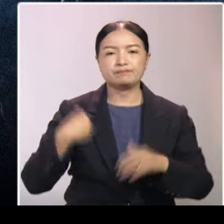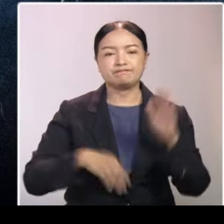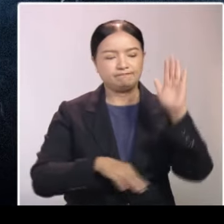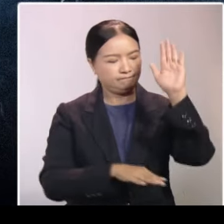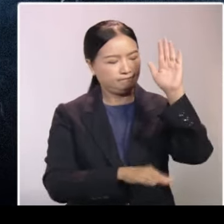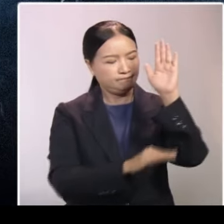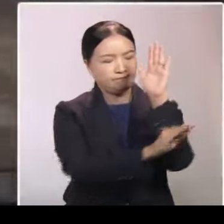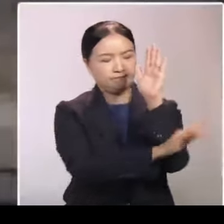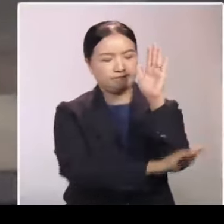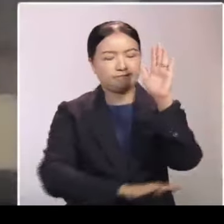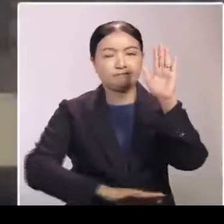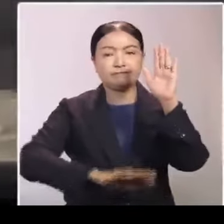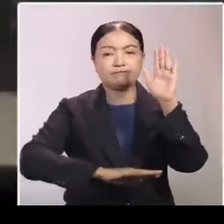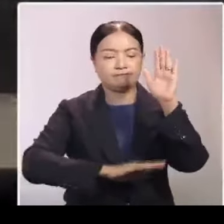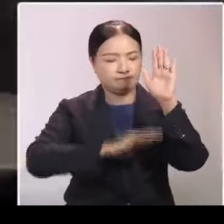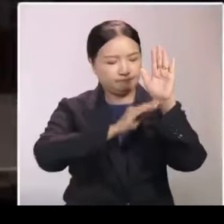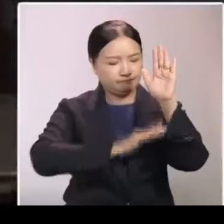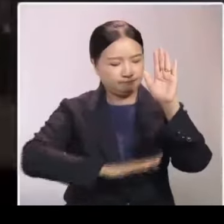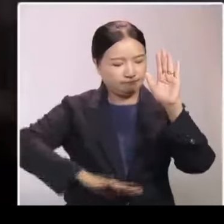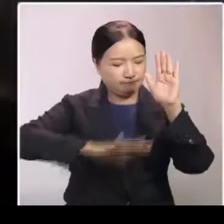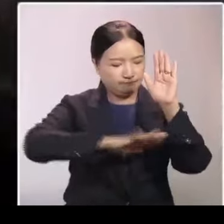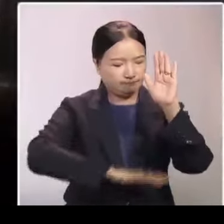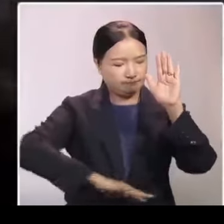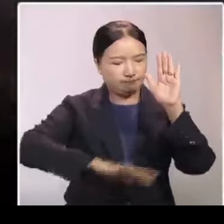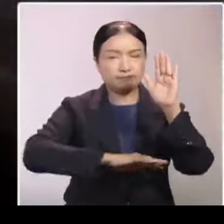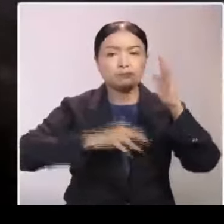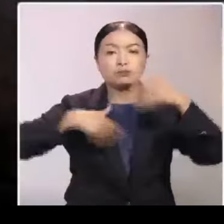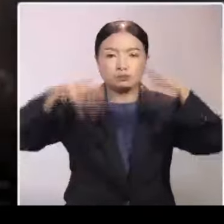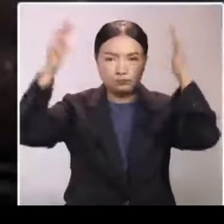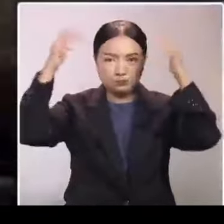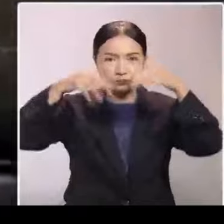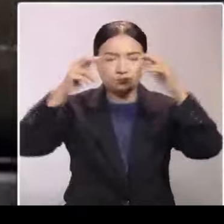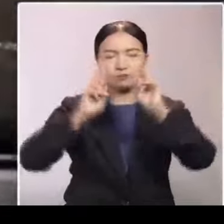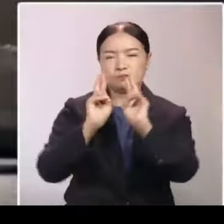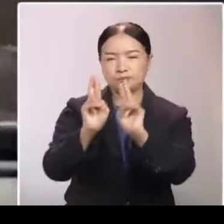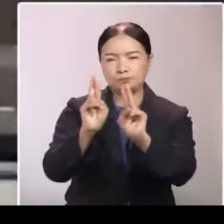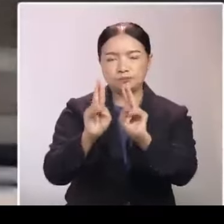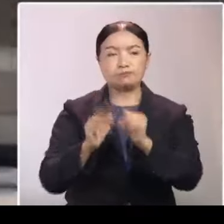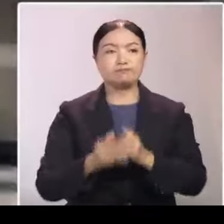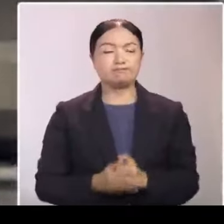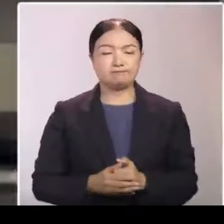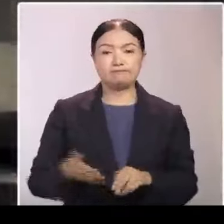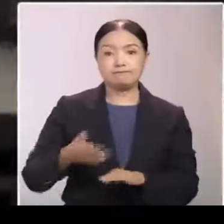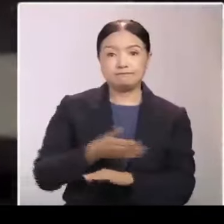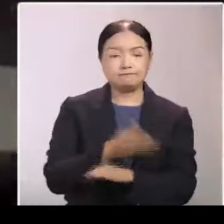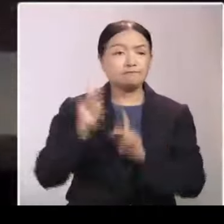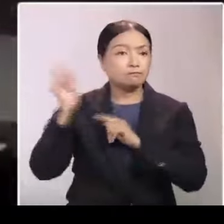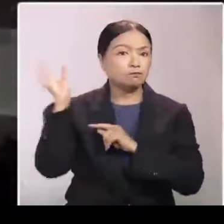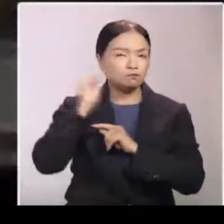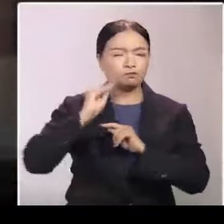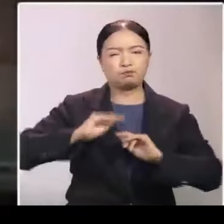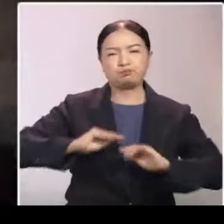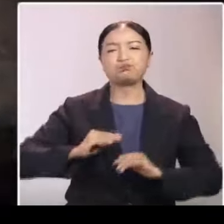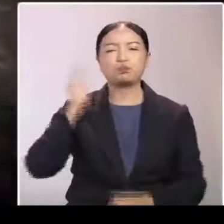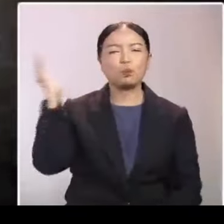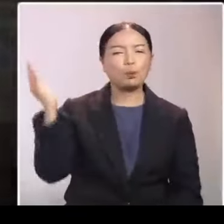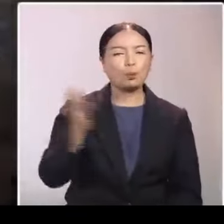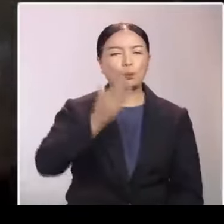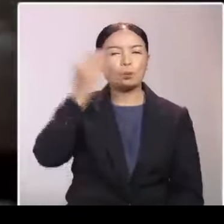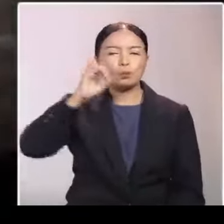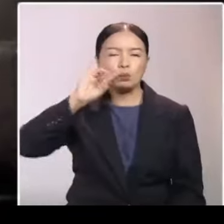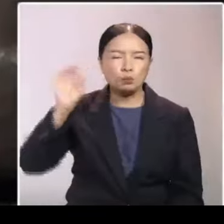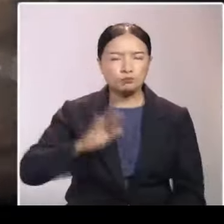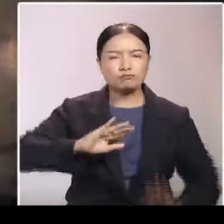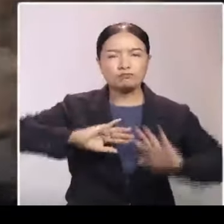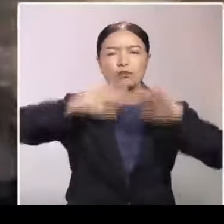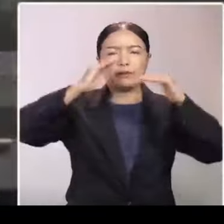ภาคใต้ฝั่งอันดามันซึ่งต้องเฝ้าระวังเป็นพิเศษเลยจะเห็นว่าก่อนหน้านี้มีข่าวเรื่องของคลื่นลมทะเลด้วยนะคะอย่าง